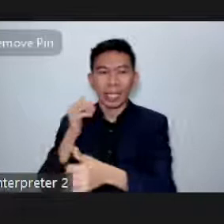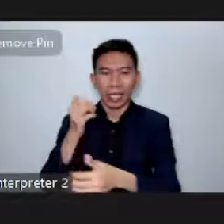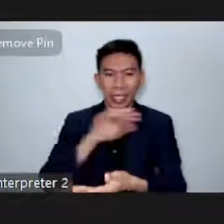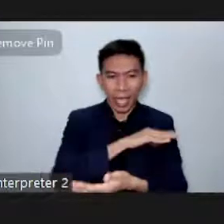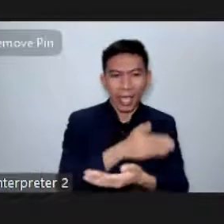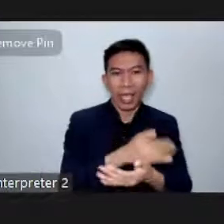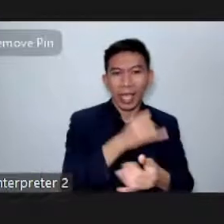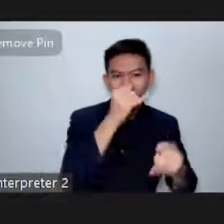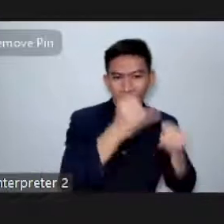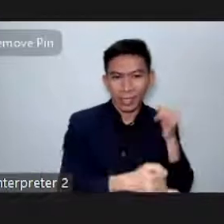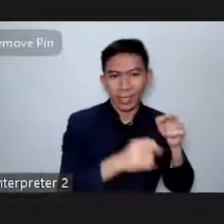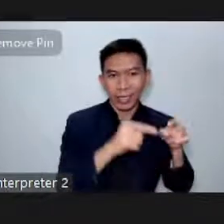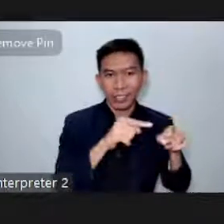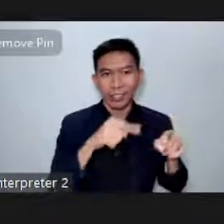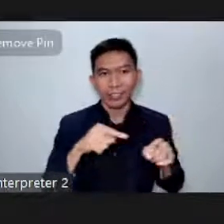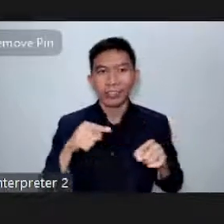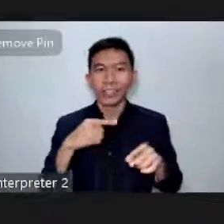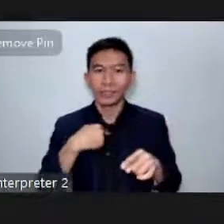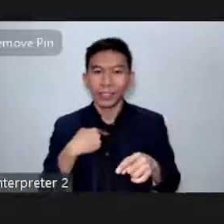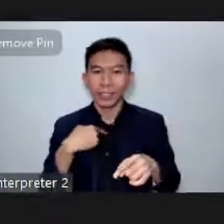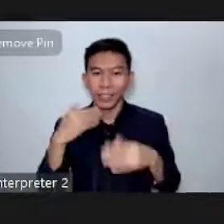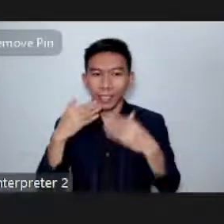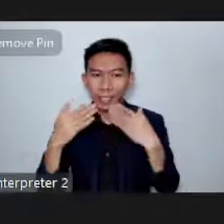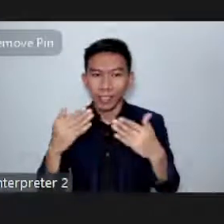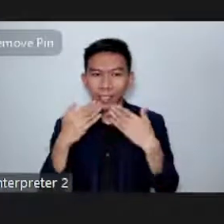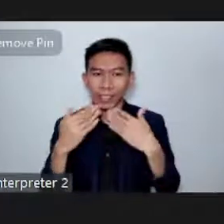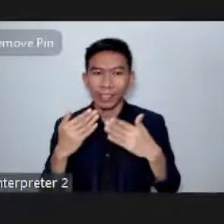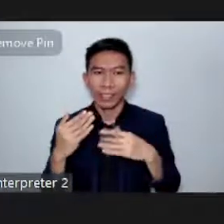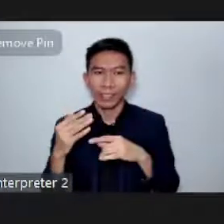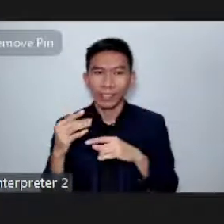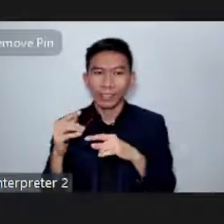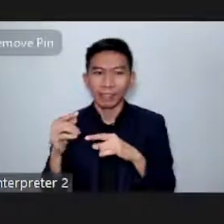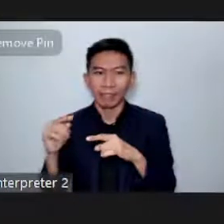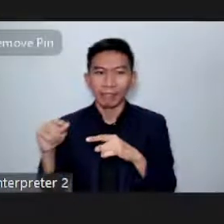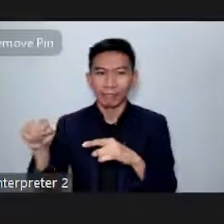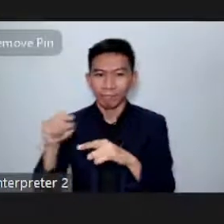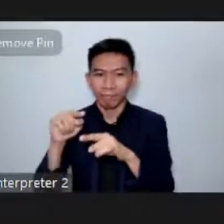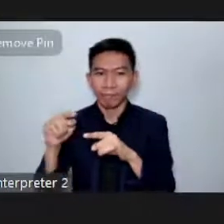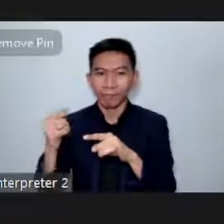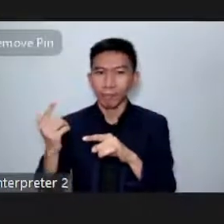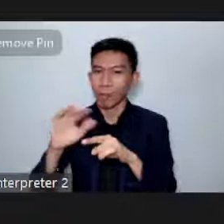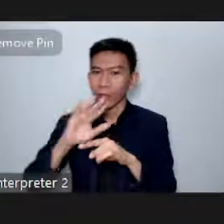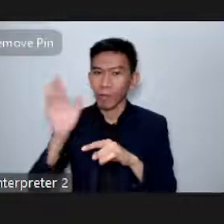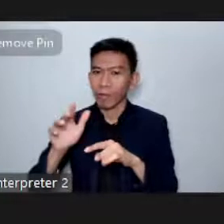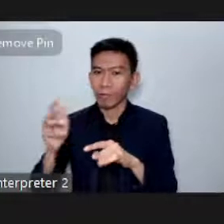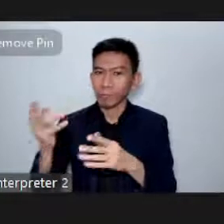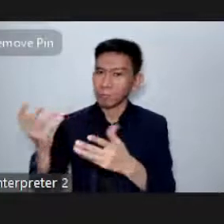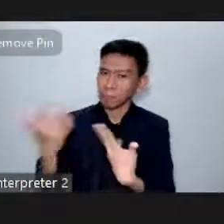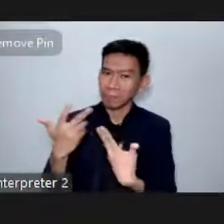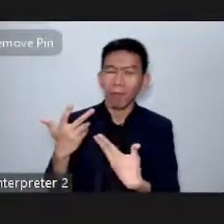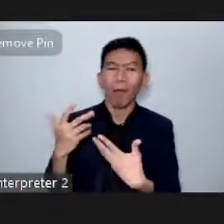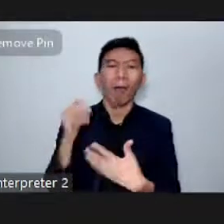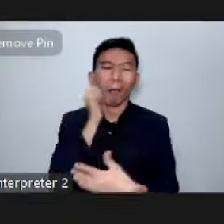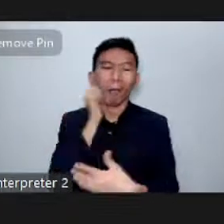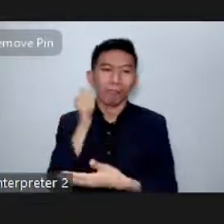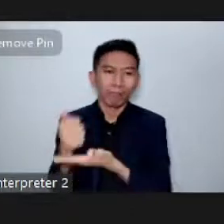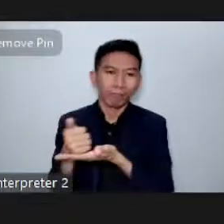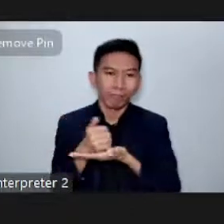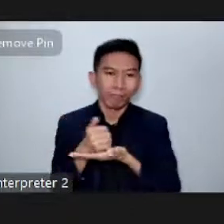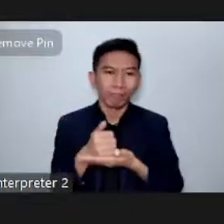ako'y nagpasalamat sa Panginoon kasi hindi ako pinayaan aking mga anak at